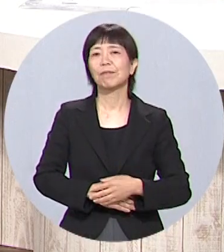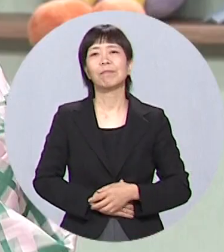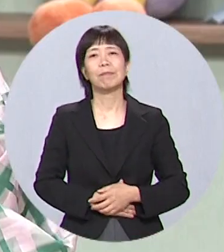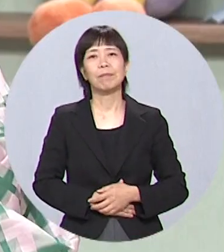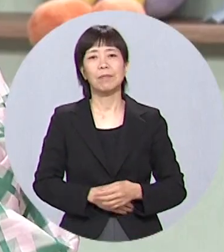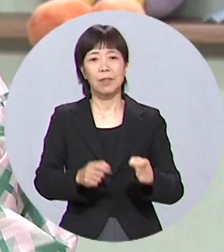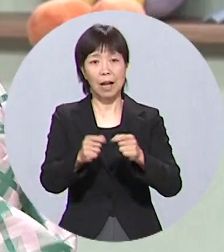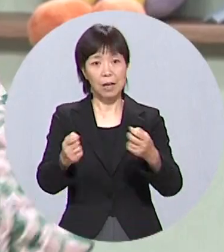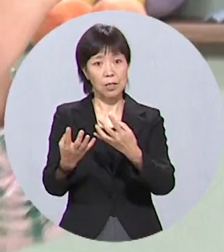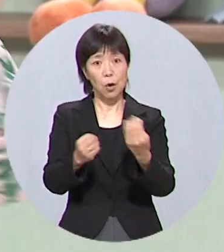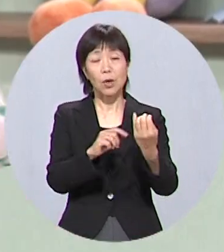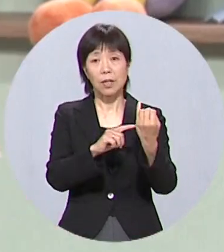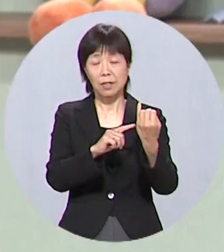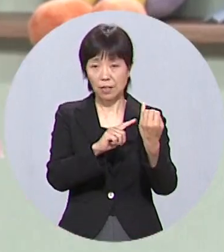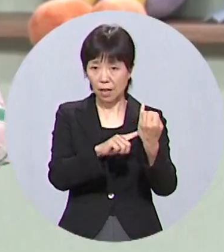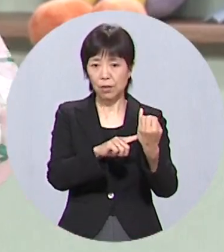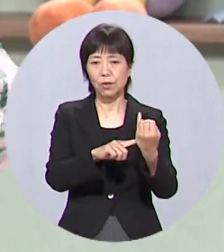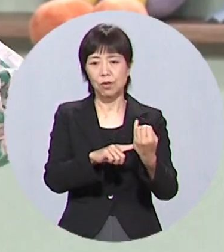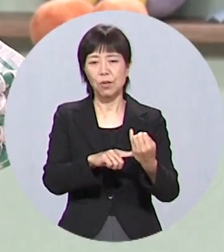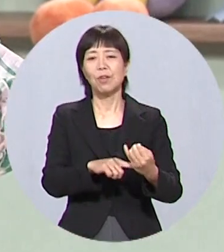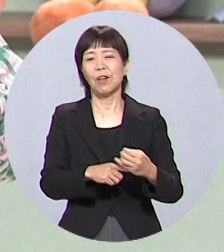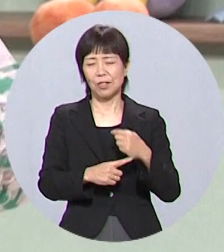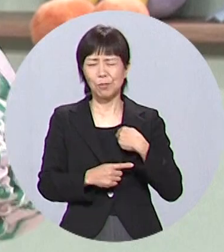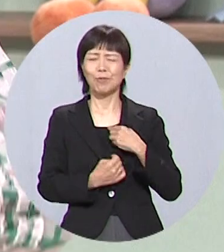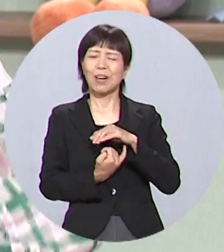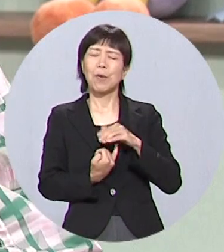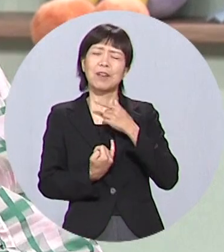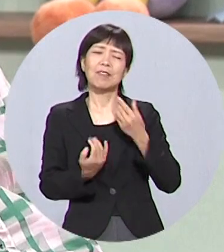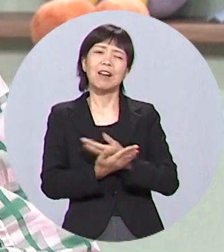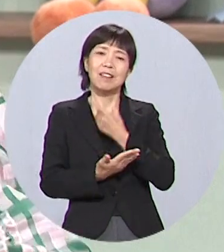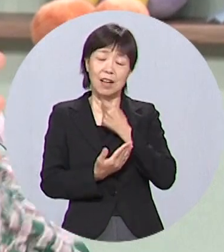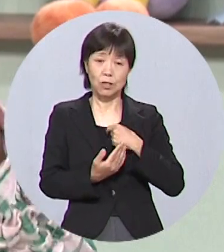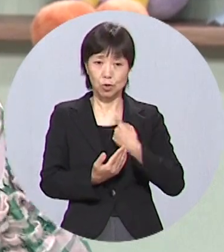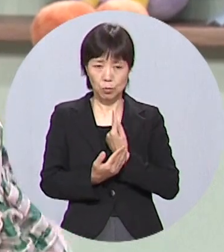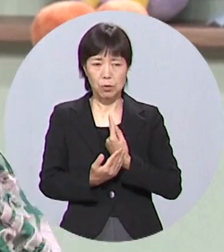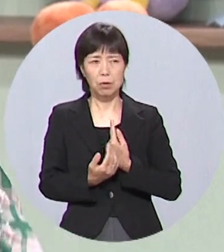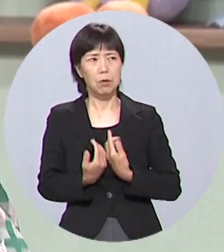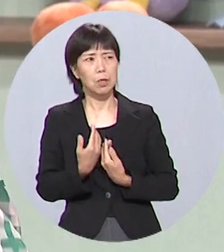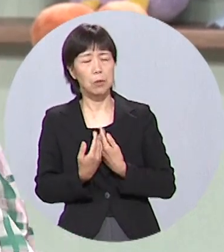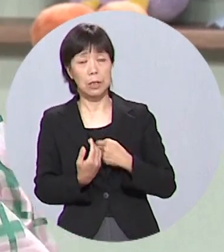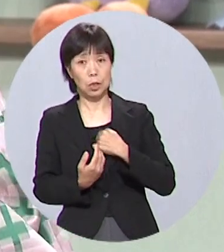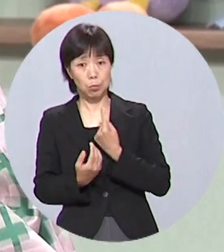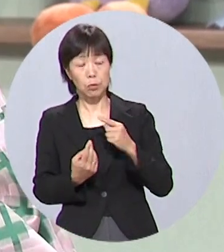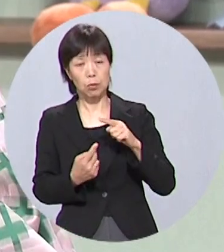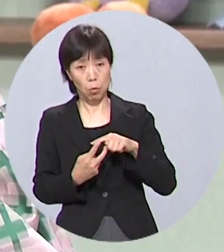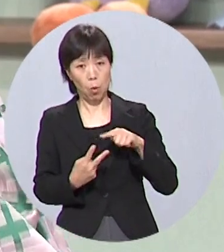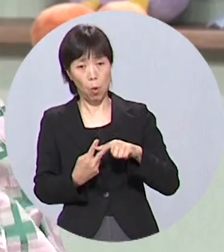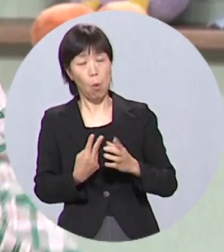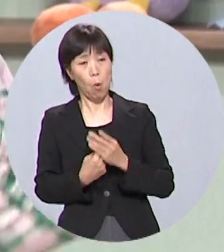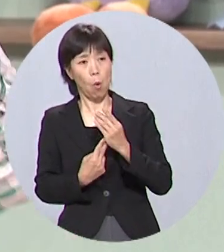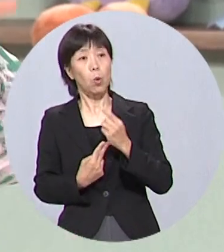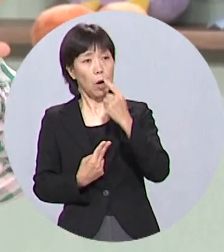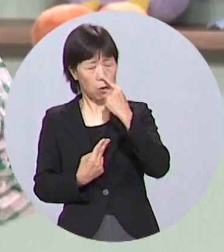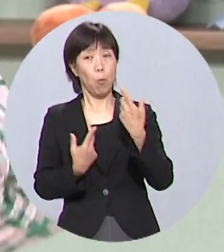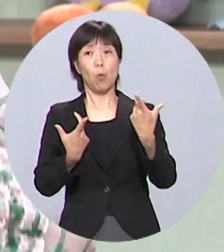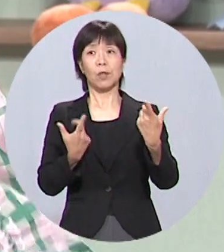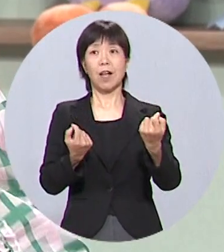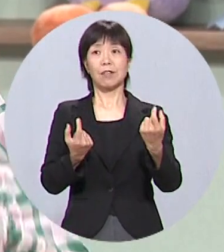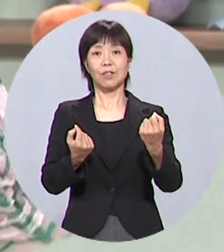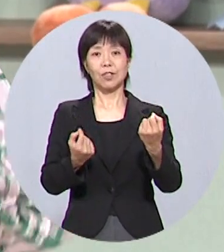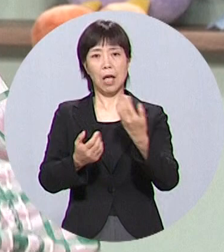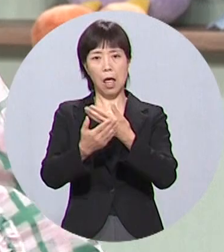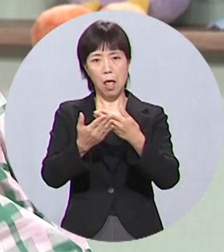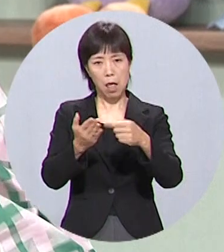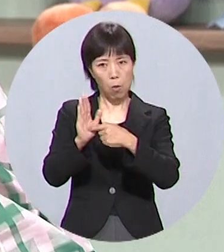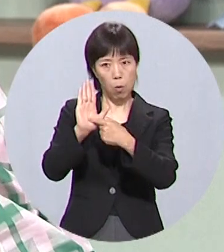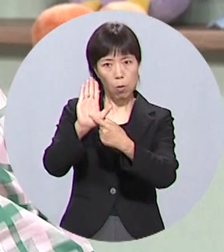長澤さんの可愛くなりたい自分と俯瞰で見てる自分みたいな、すごく考えたことあるんですけど、あれをああいう絵で